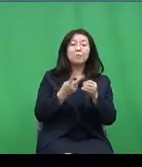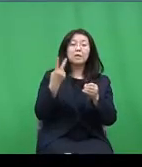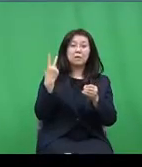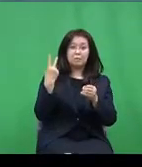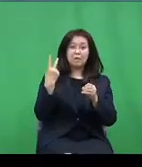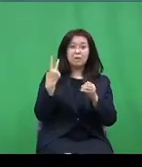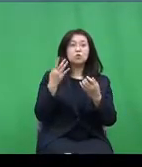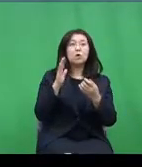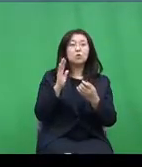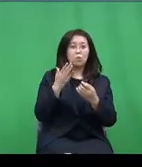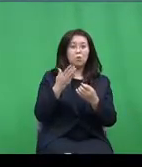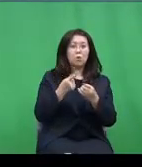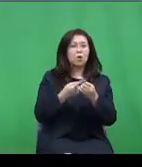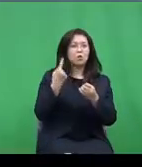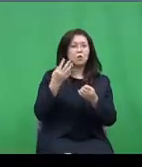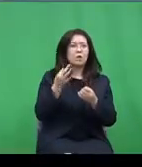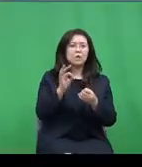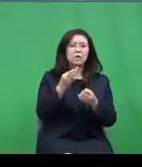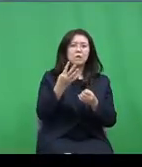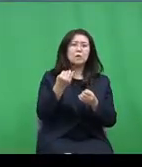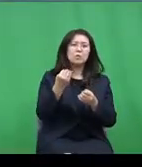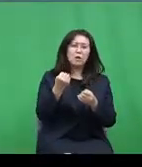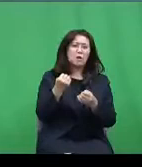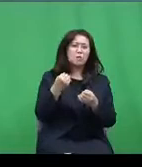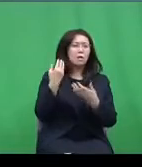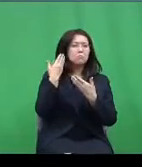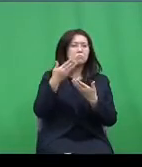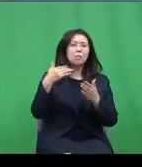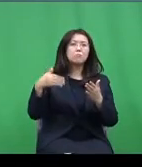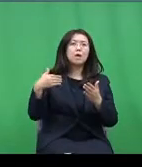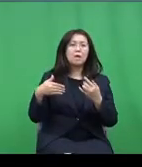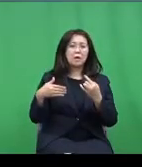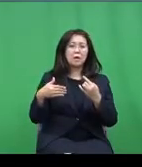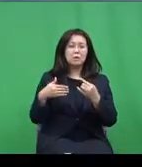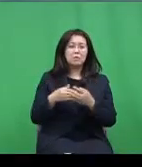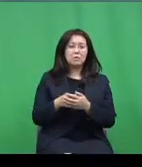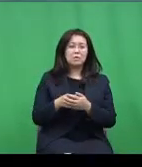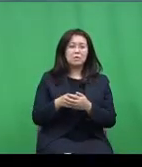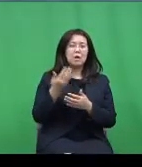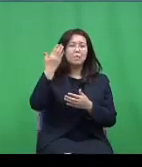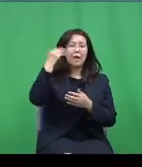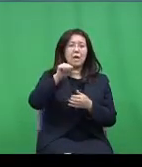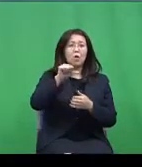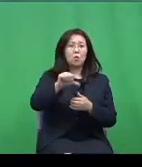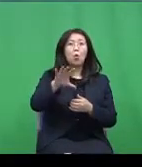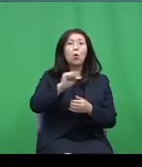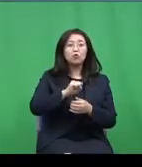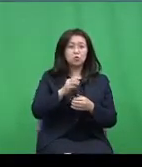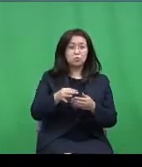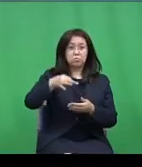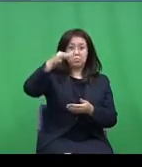では一昨年になるのかな。で、昨年がいくらになってるかまだ聞いてませんが、数年前は5億円まで行ったんです